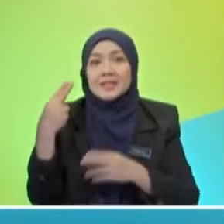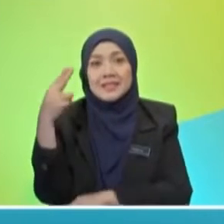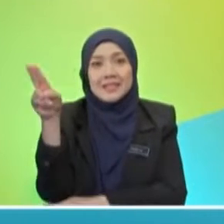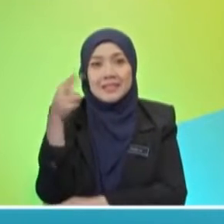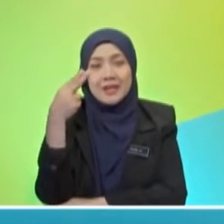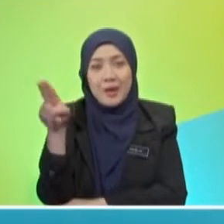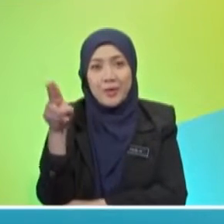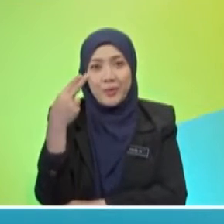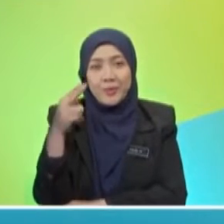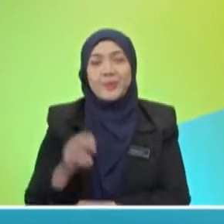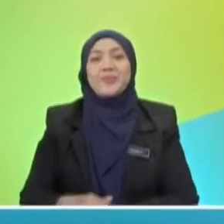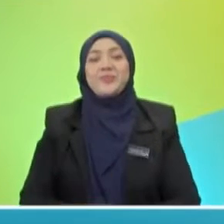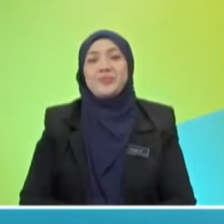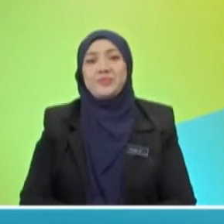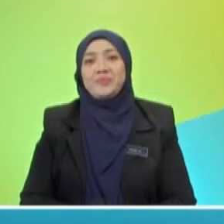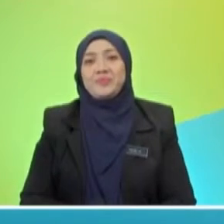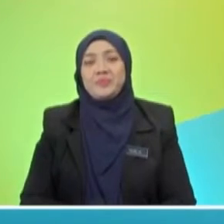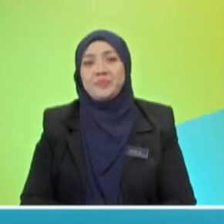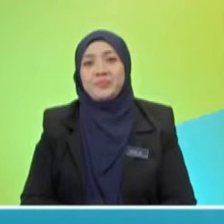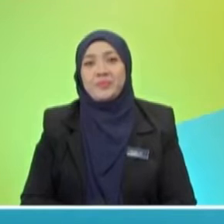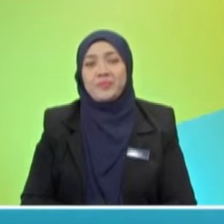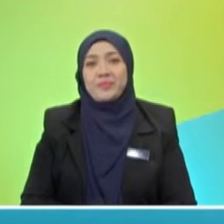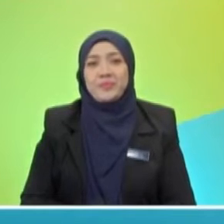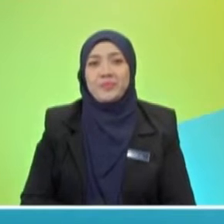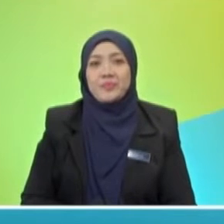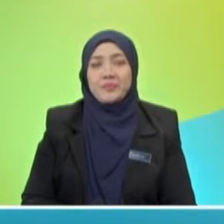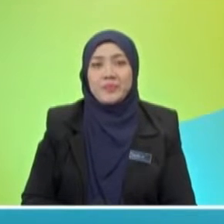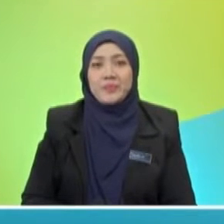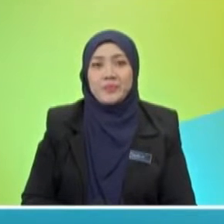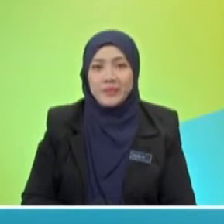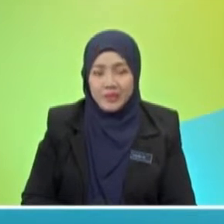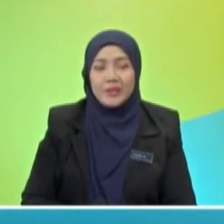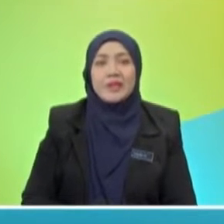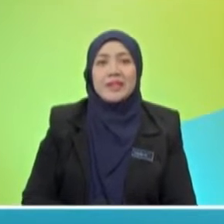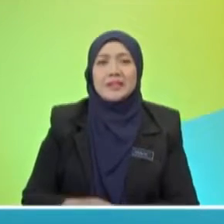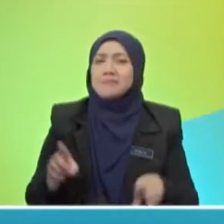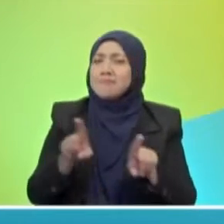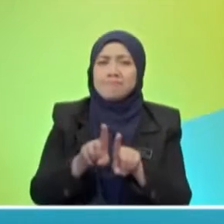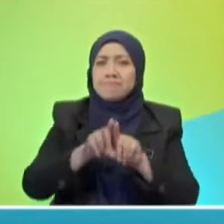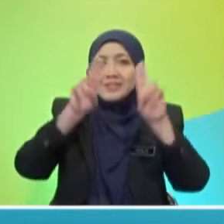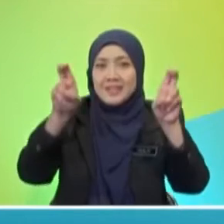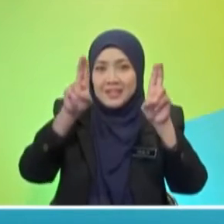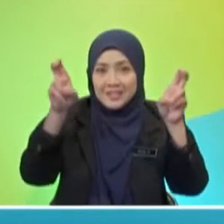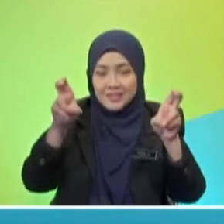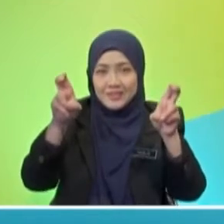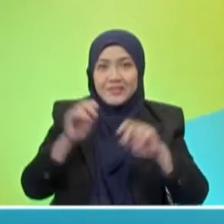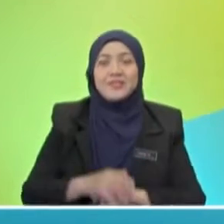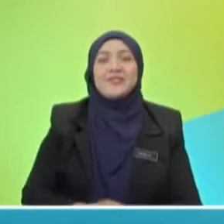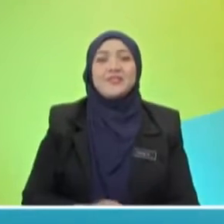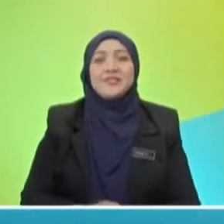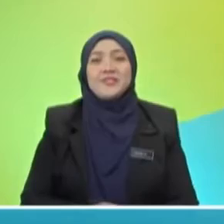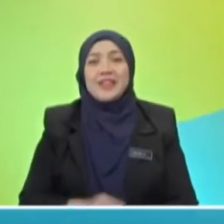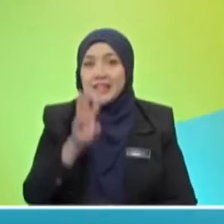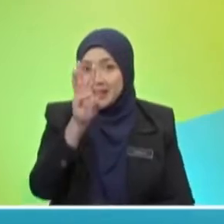Supaya kawasan sekolah cantik dan hijau. Kenalah dengan sekolahku hijau. Enam guli emas untuk